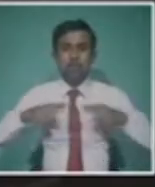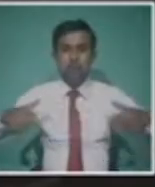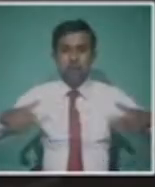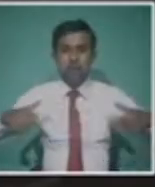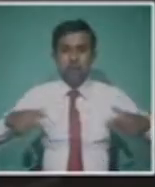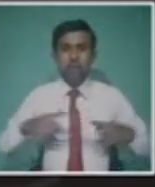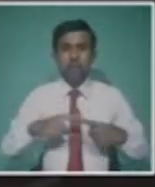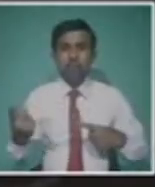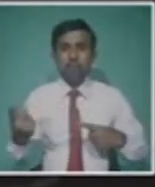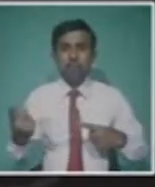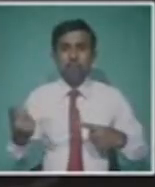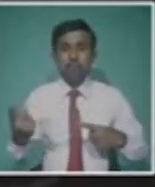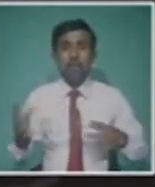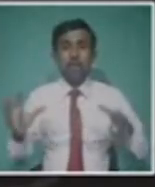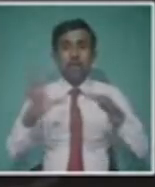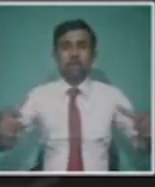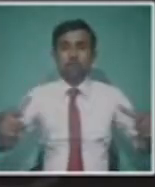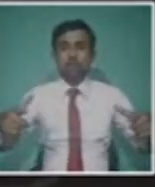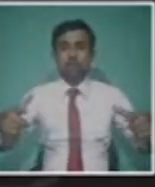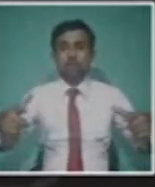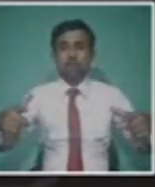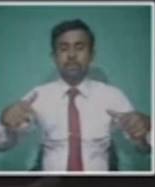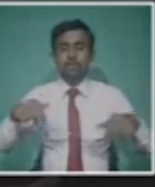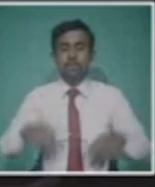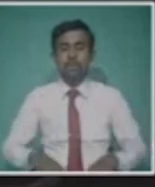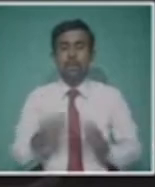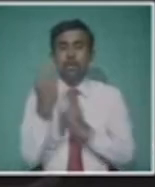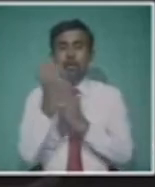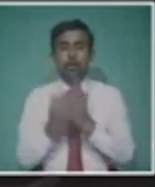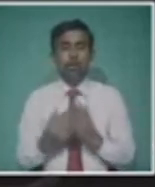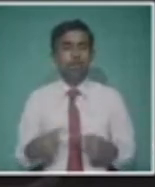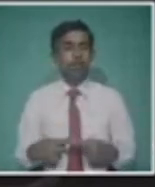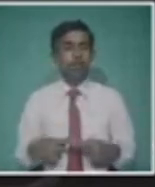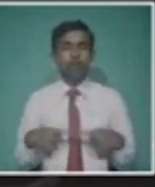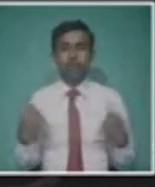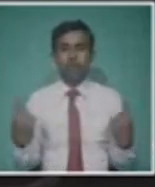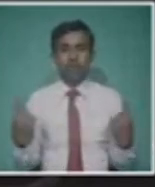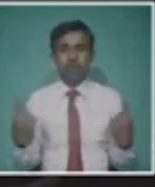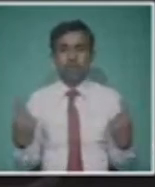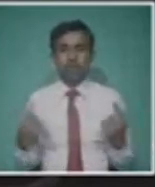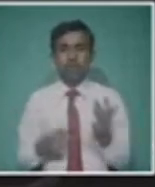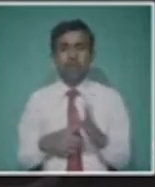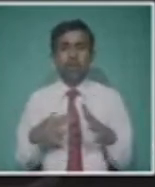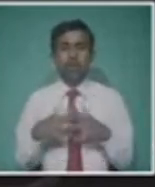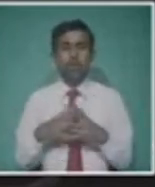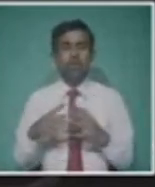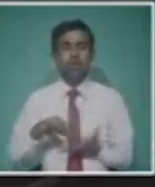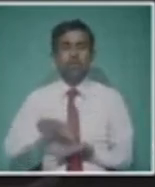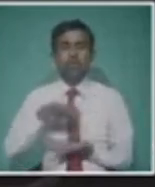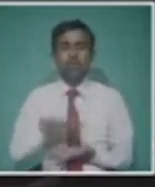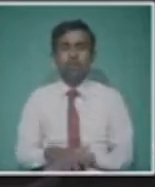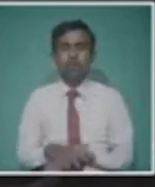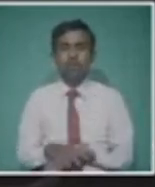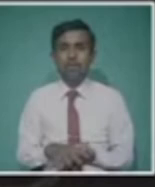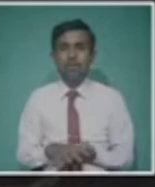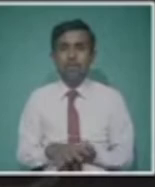අනිත් එක ලින්ක් ලැන්ග්වේජ් ඉතින් ඒ නිසා මේක ව්‍යවස්ථාවට පටහැනිව මේ නීති විද්‍යාලය ගත්ත තීරණය